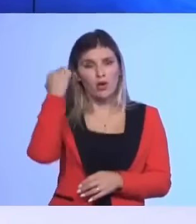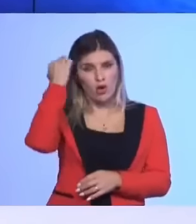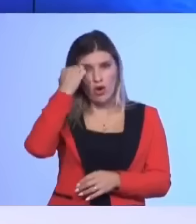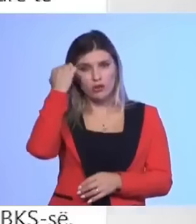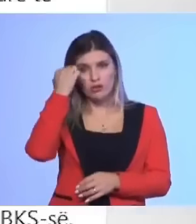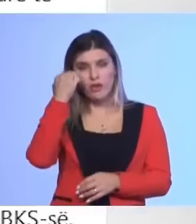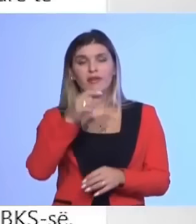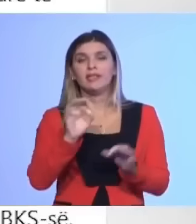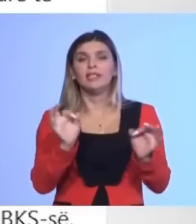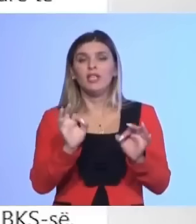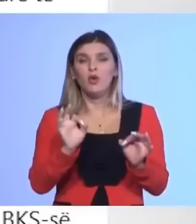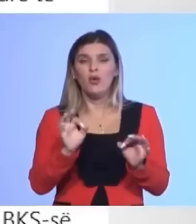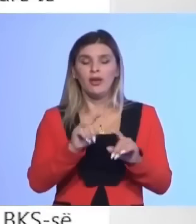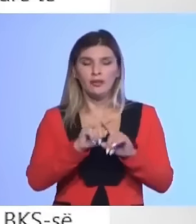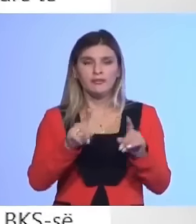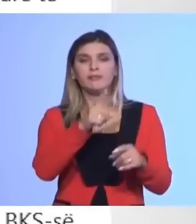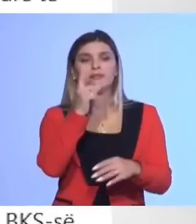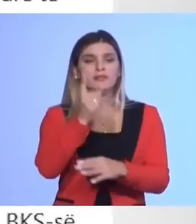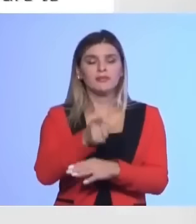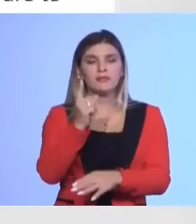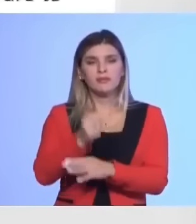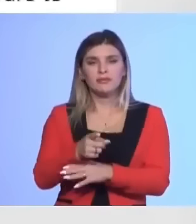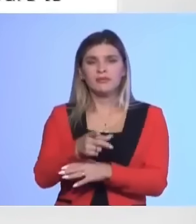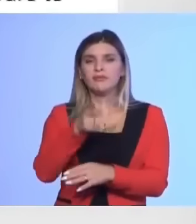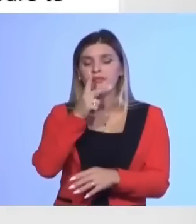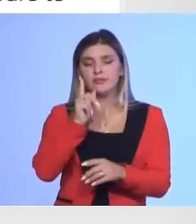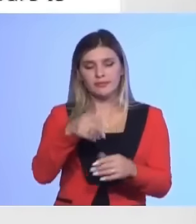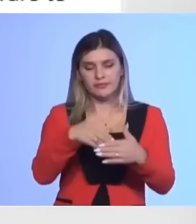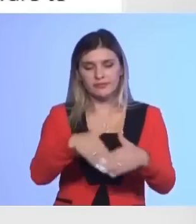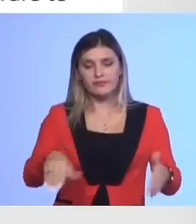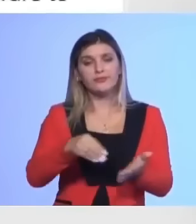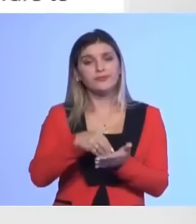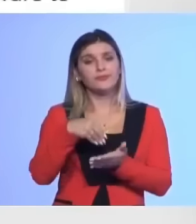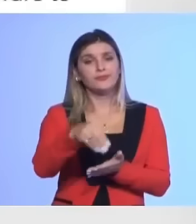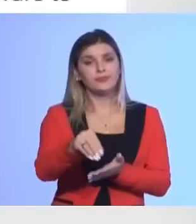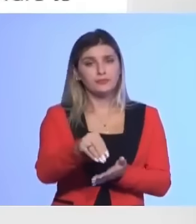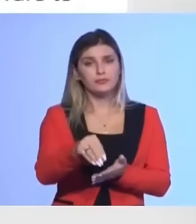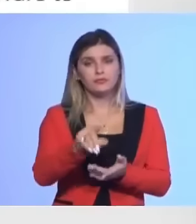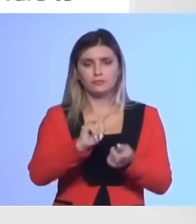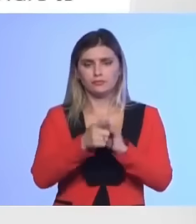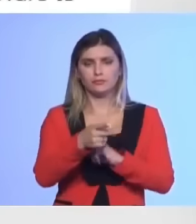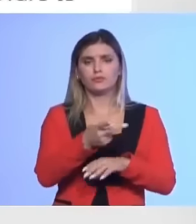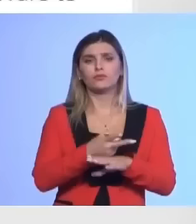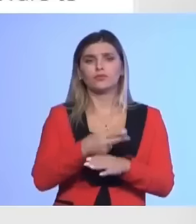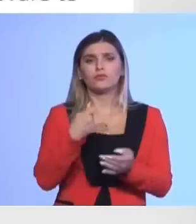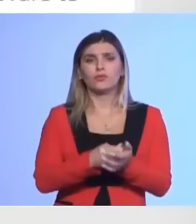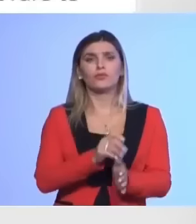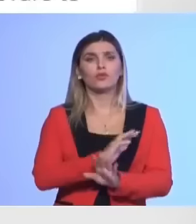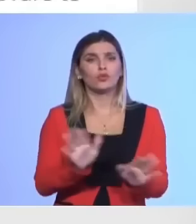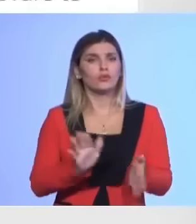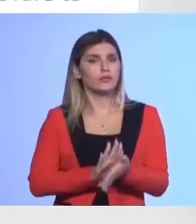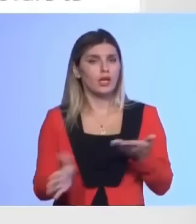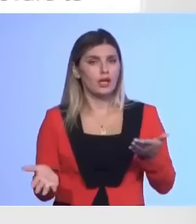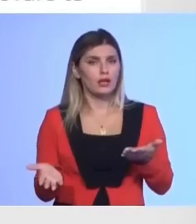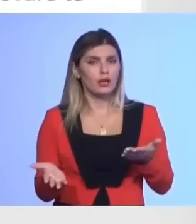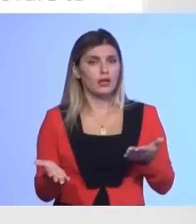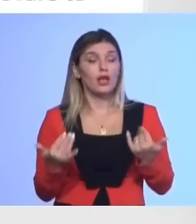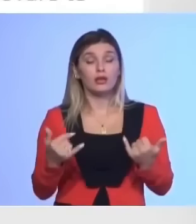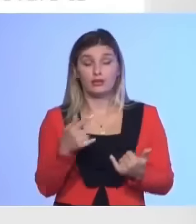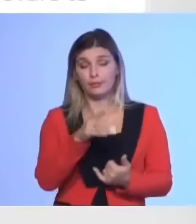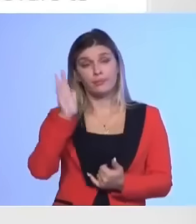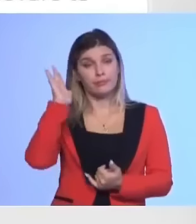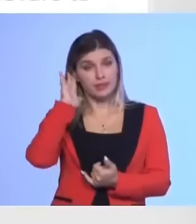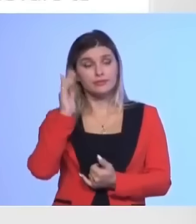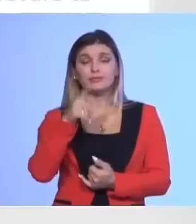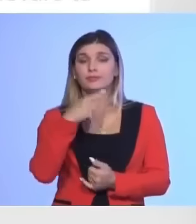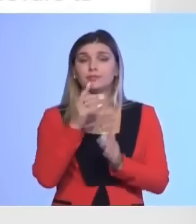të Sigurimit po i detyrojnë bashkëkandidatarët që të paguajnë polisa kufitare që tashmë është e paguar nga qeveria. Andaj, ministri ka bërë